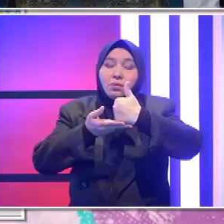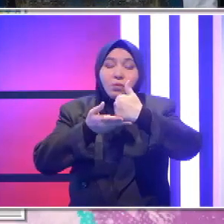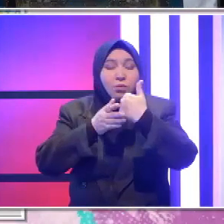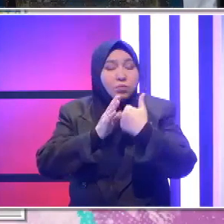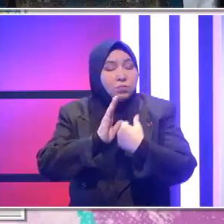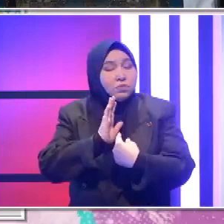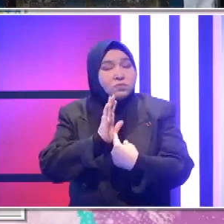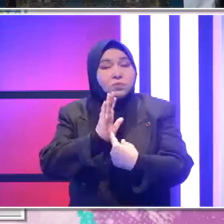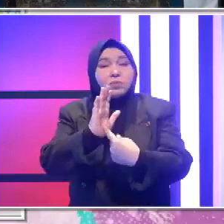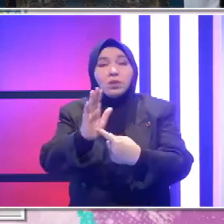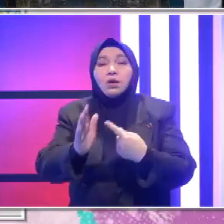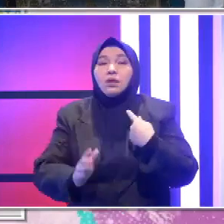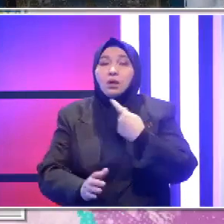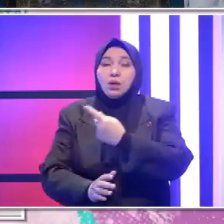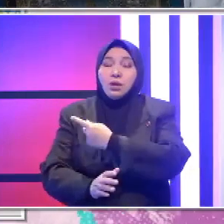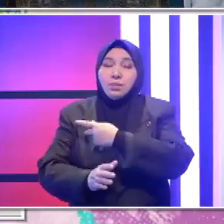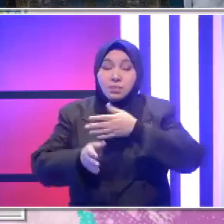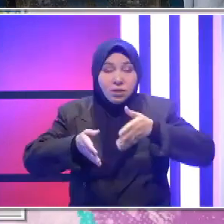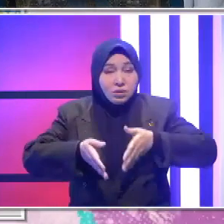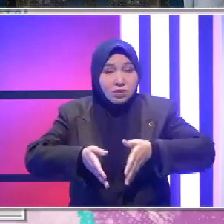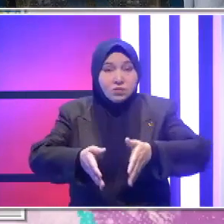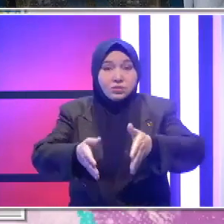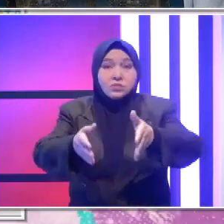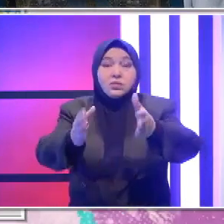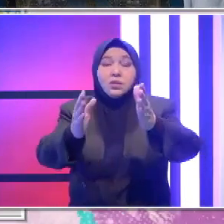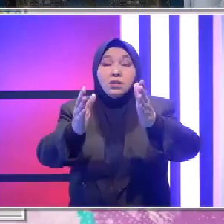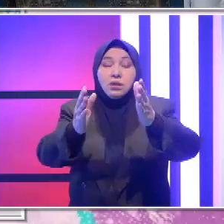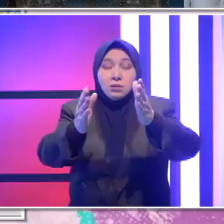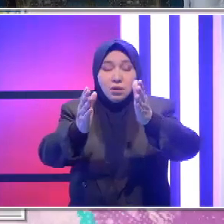Hai ihdinashirotolmustakim